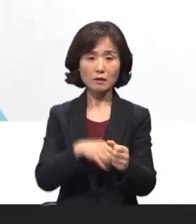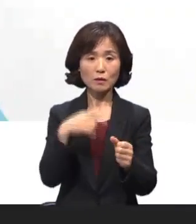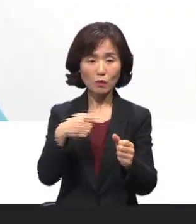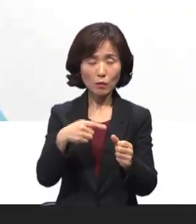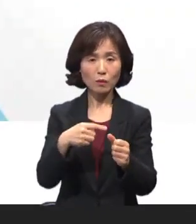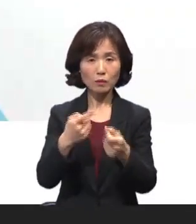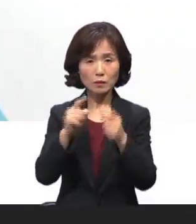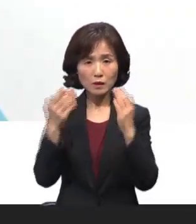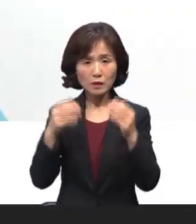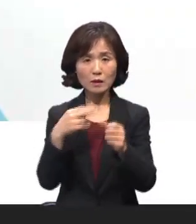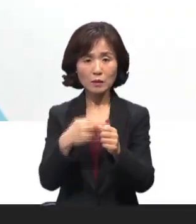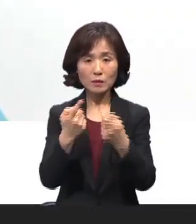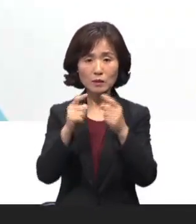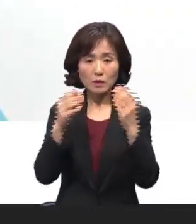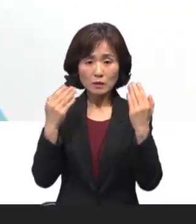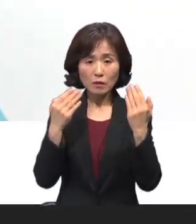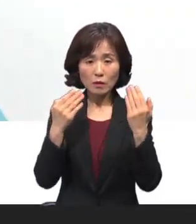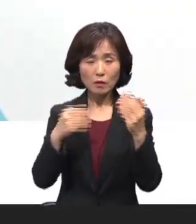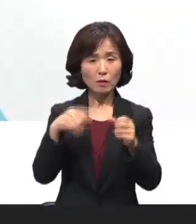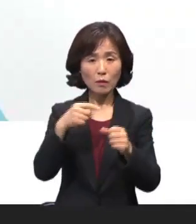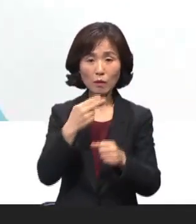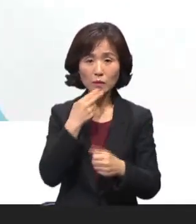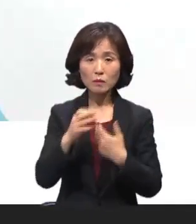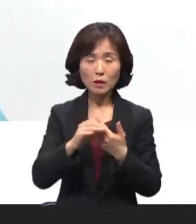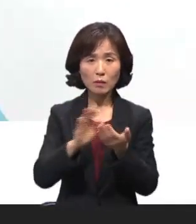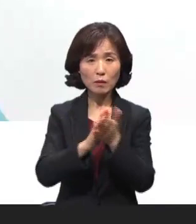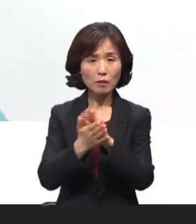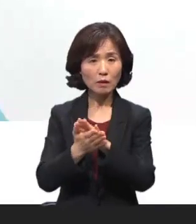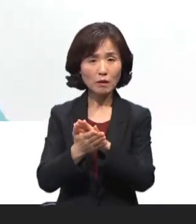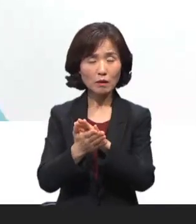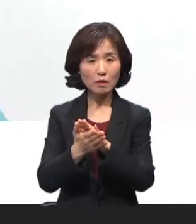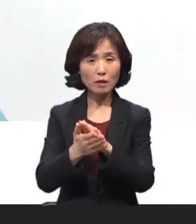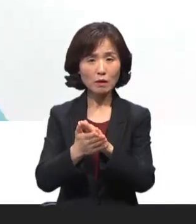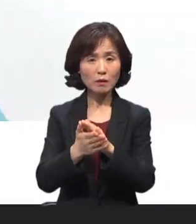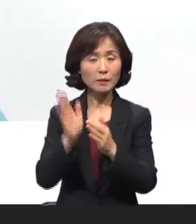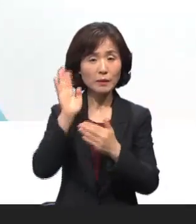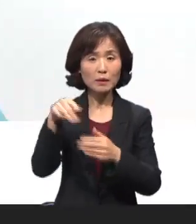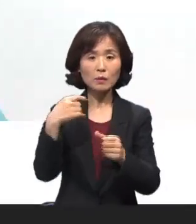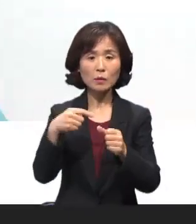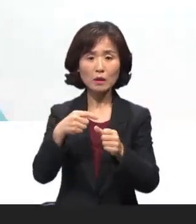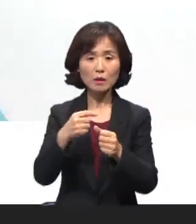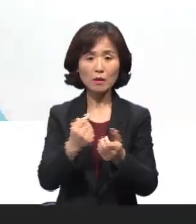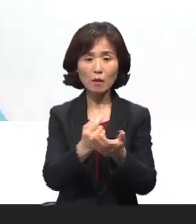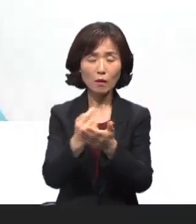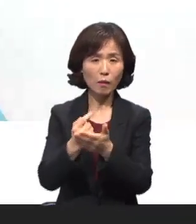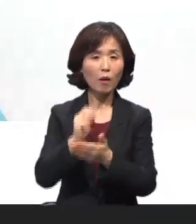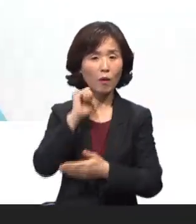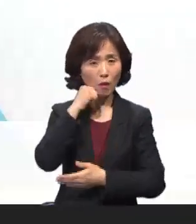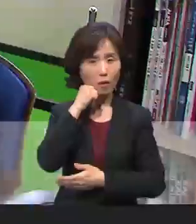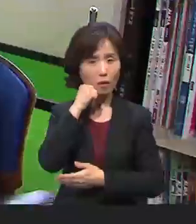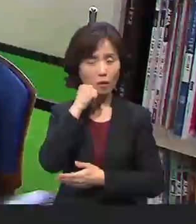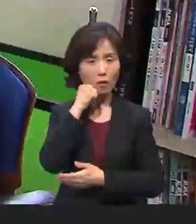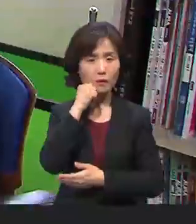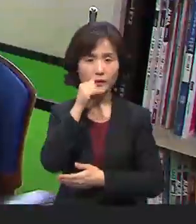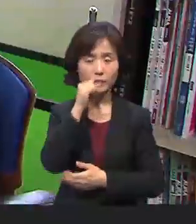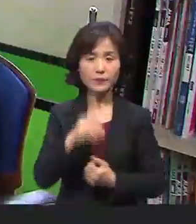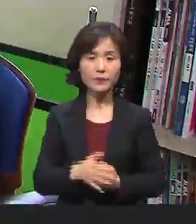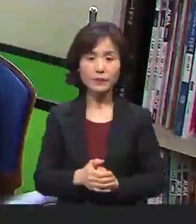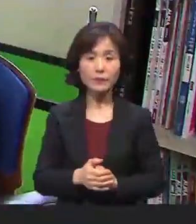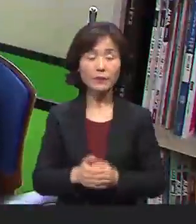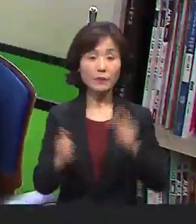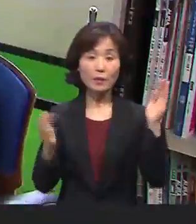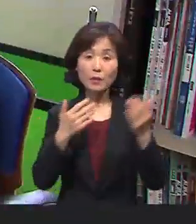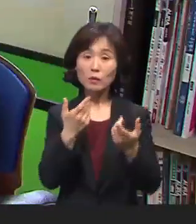교육 과정에서 담보하지 않으면 변화하는 미래의 교육에 제대로 적응하기 어려운 시점이 됐다. 학생들